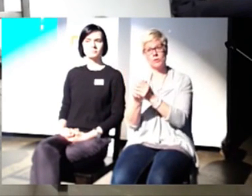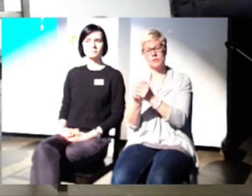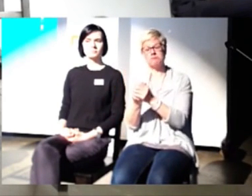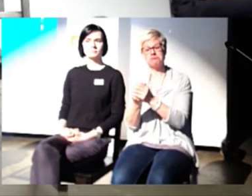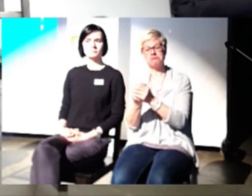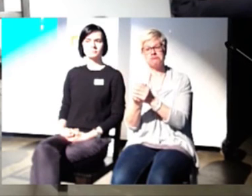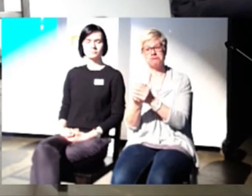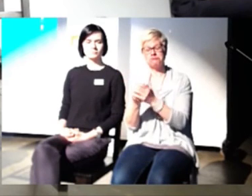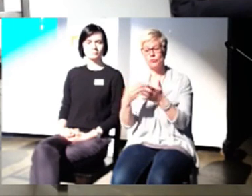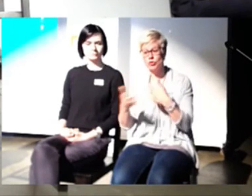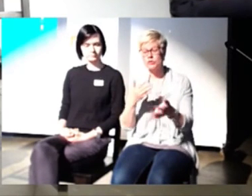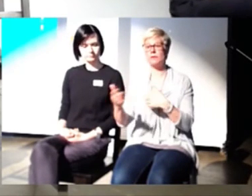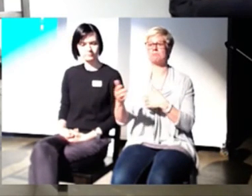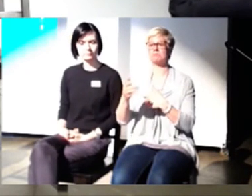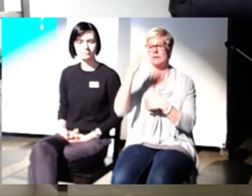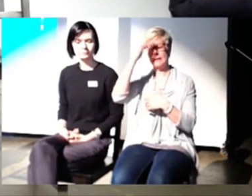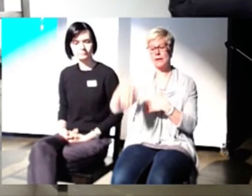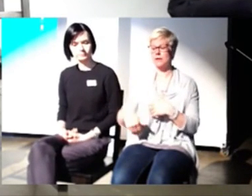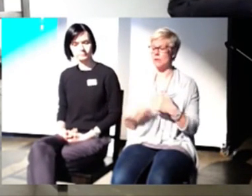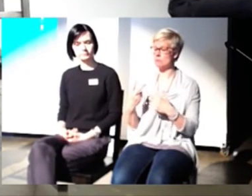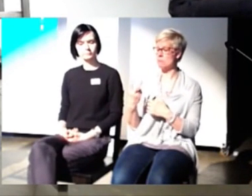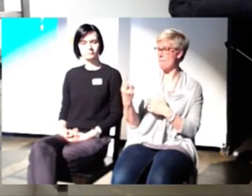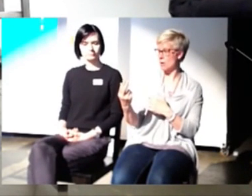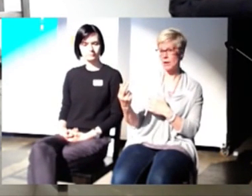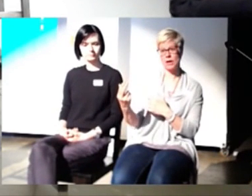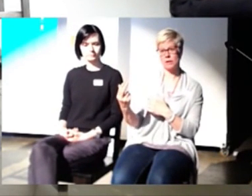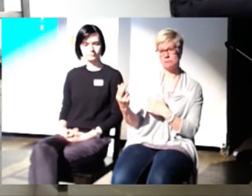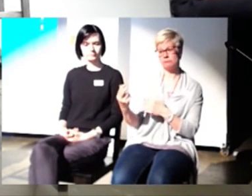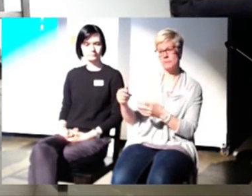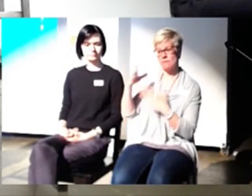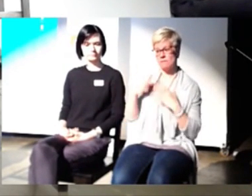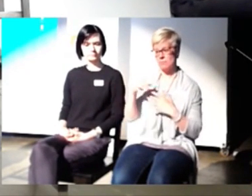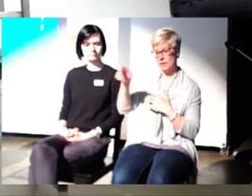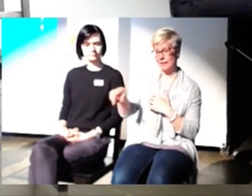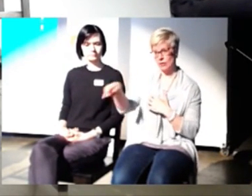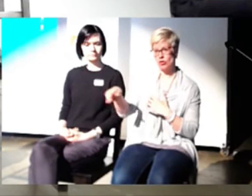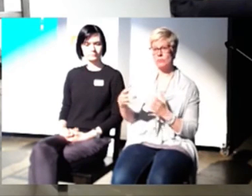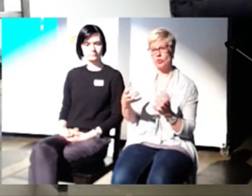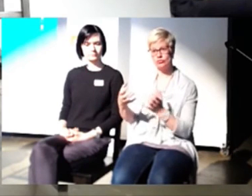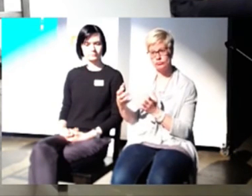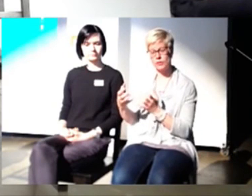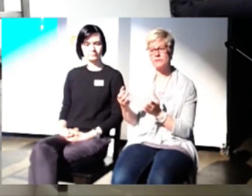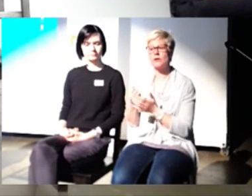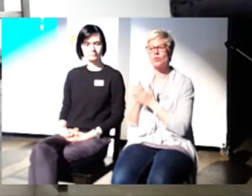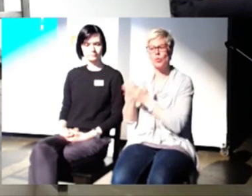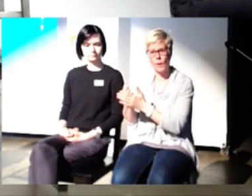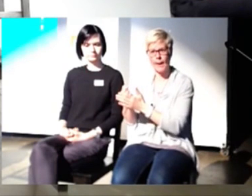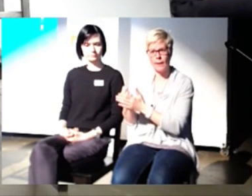työparin, joka tarvitsee vähän enemmän tukea siihen omaan toimintaansa. Ja totta kai se pitää rahoittaa